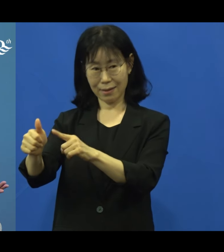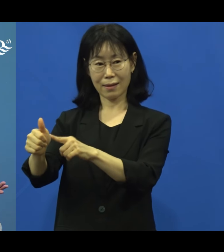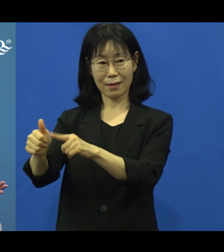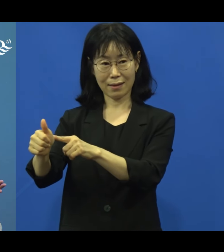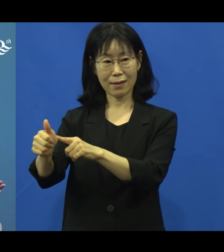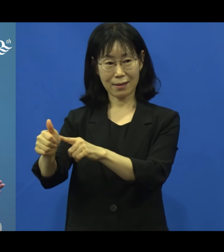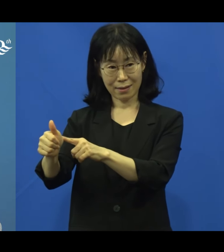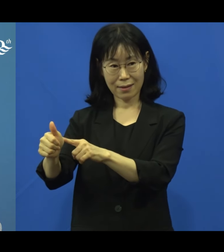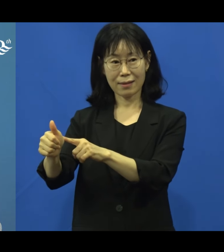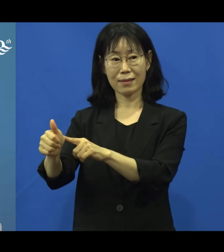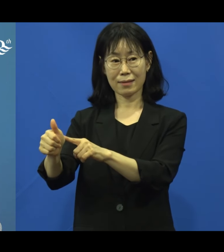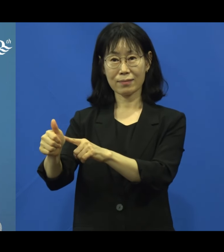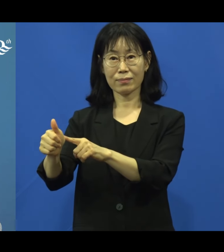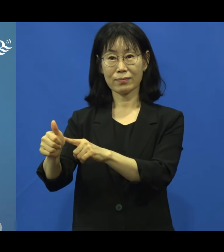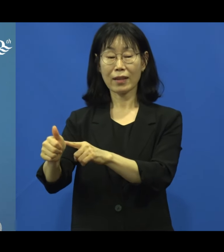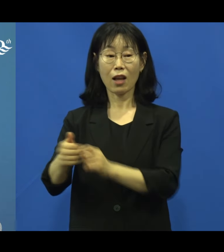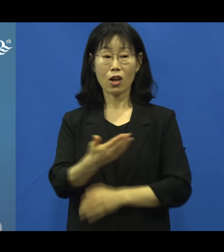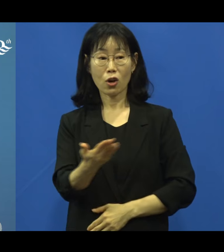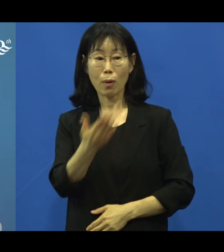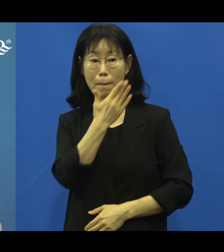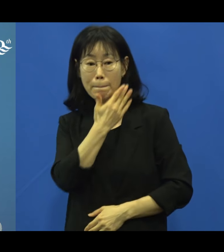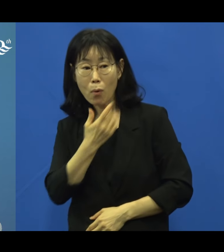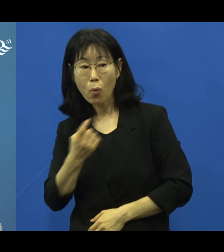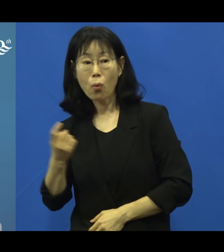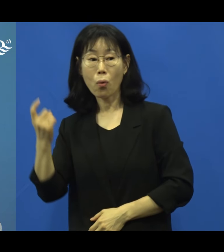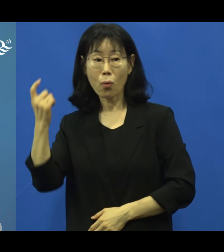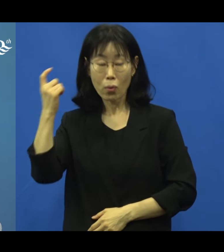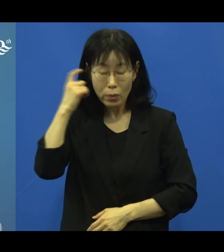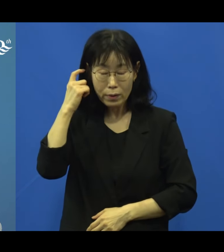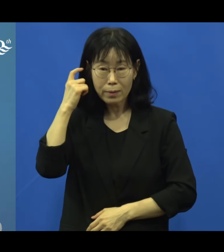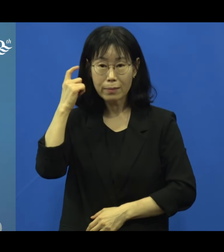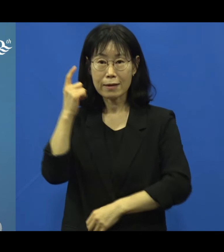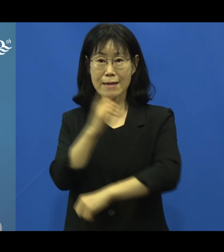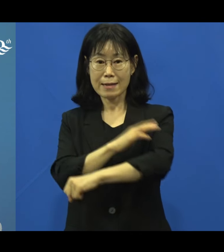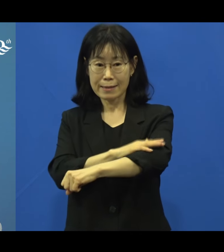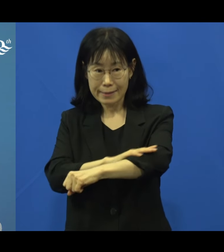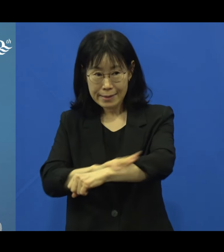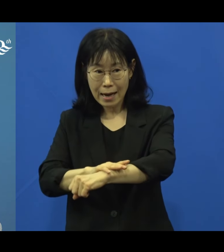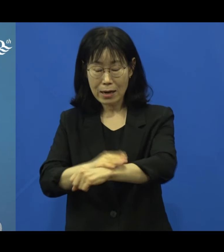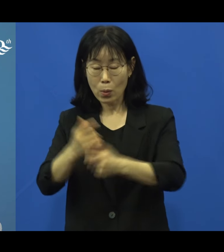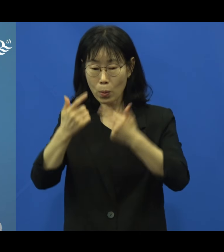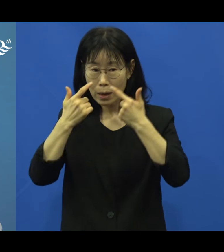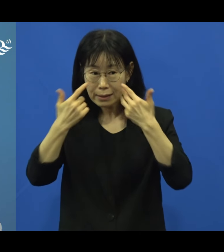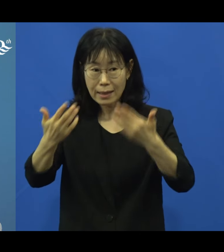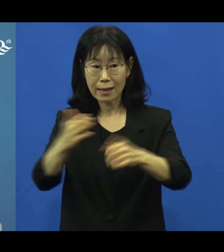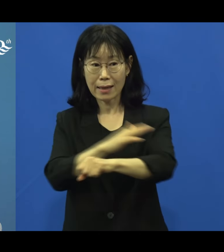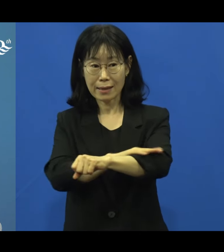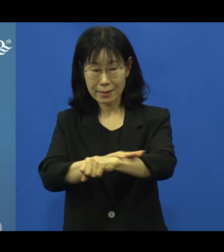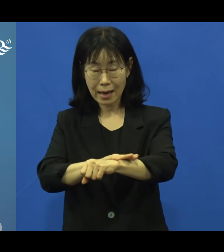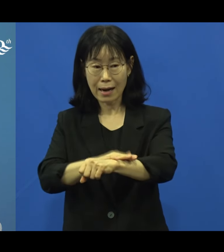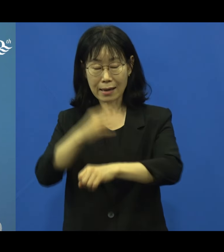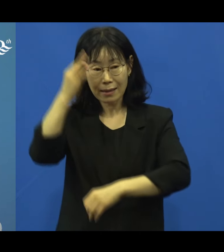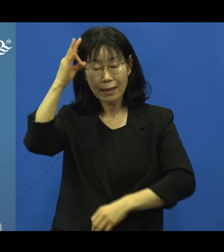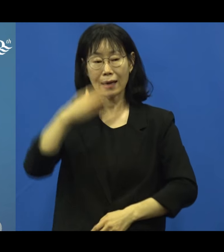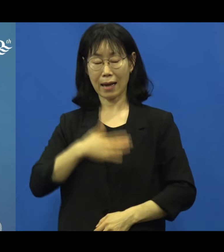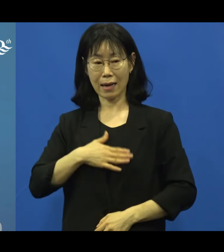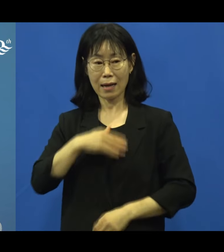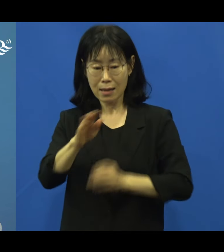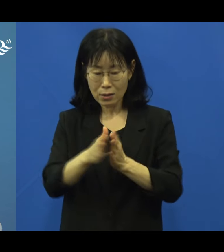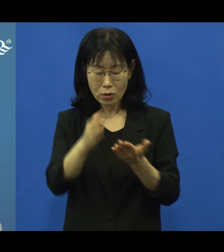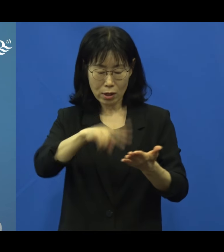자아도취를 해요. 여러분, 복음을 왜곡시키면 안 됩니다. 사람들은 진리를 자신이 원하는 대로 적용하는 거예요. 성경을